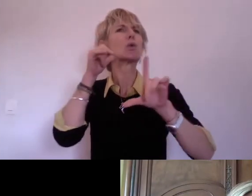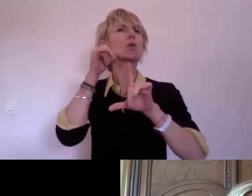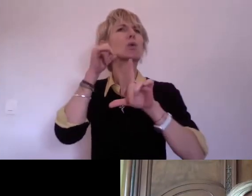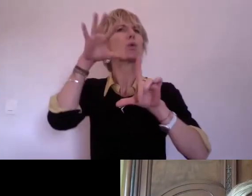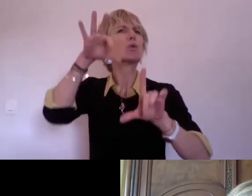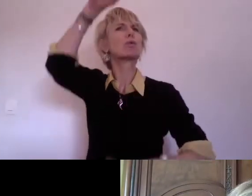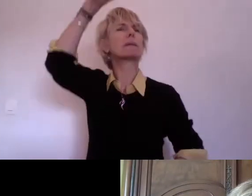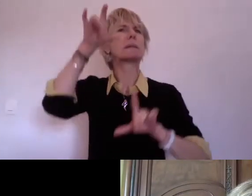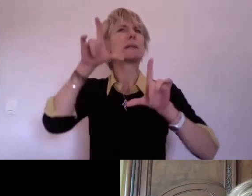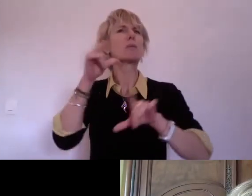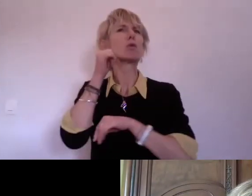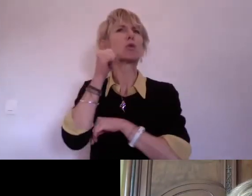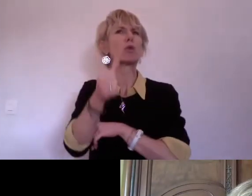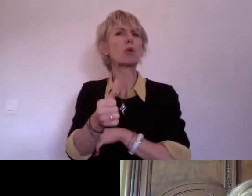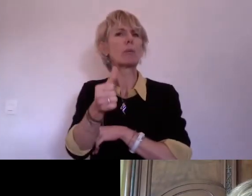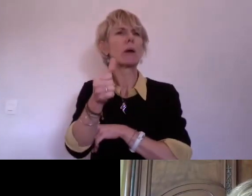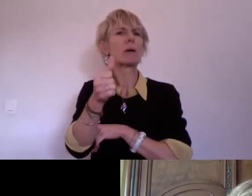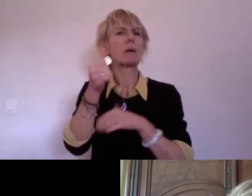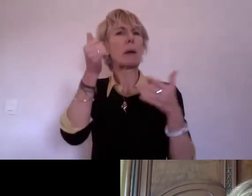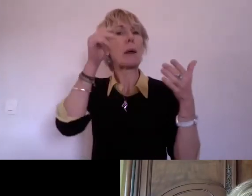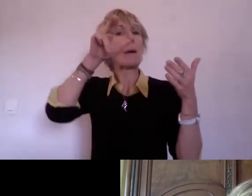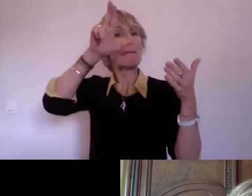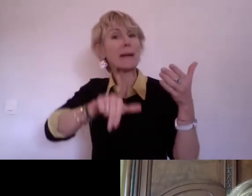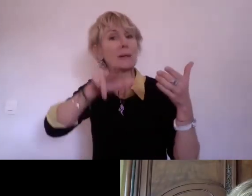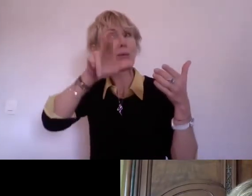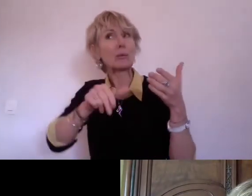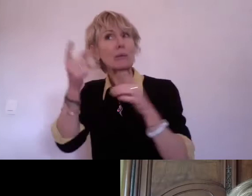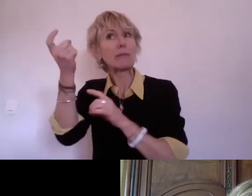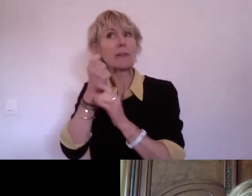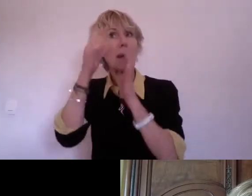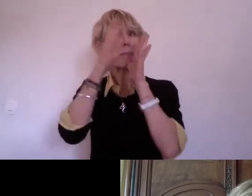collection de peinture du musée du Quai Branly.